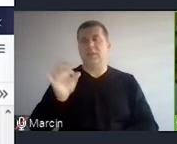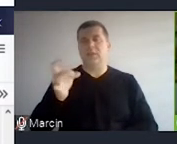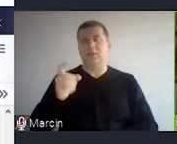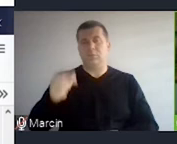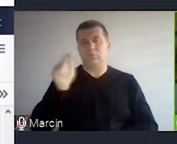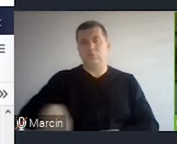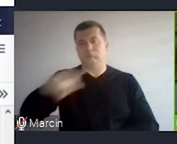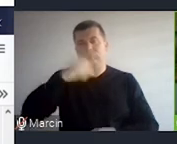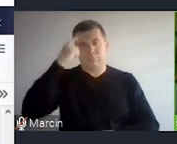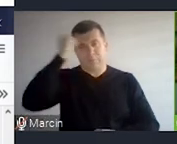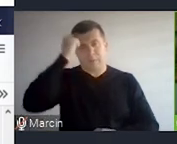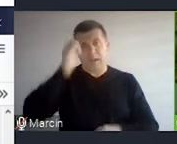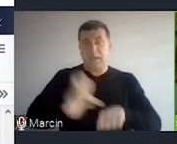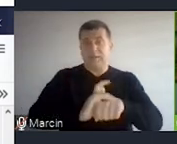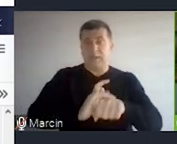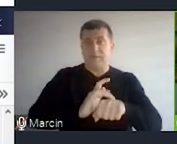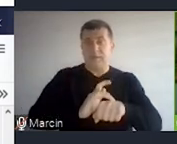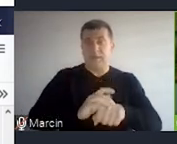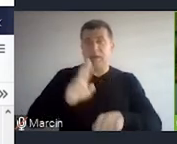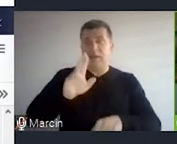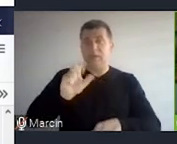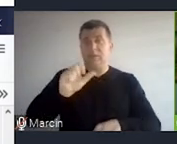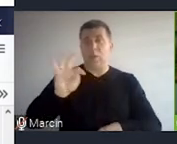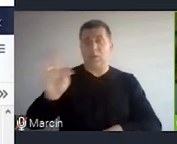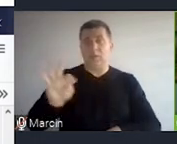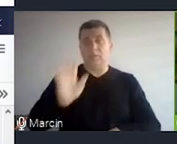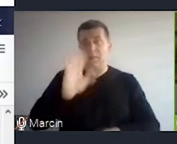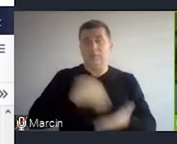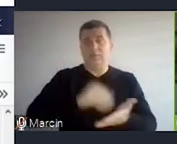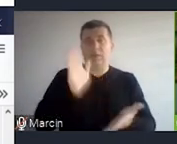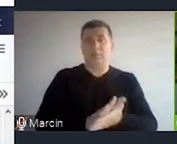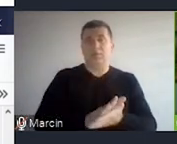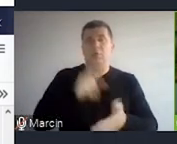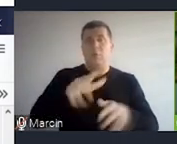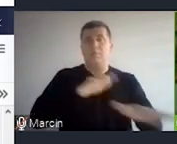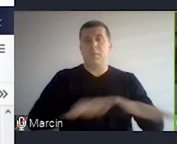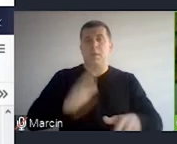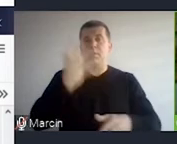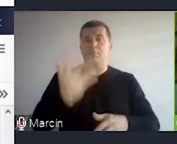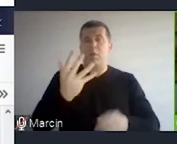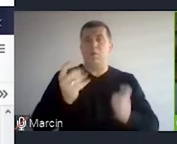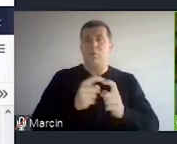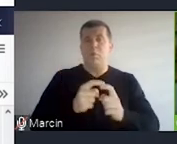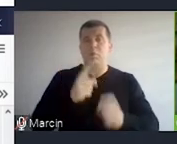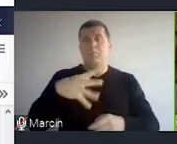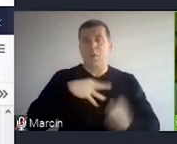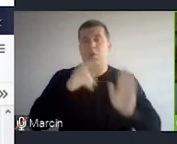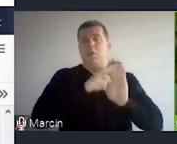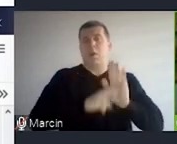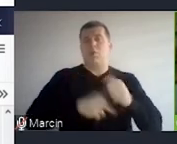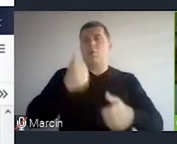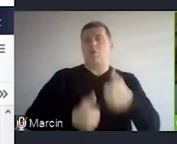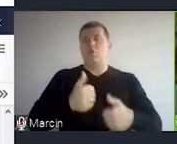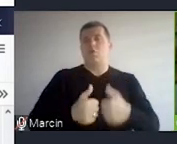pamiętajcie. Stawki ryczałtów macie zapisane w tym miejscu pod piątką, natomiast one były w regulaminie